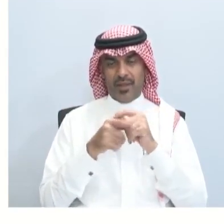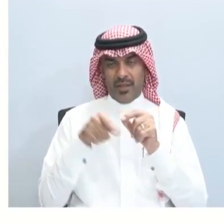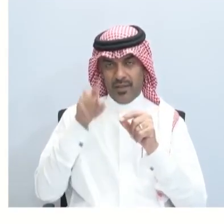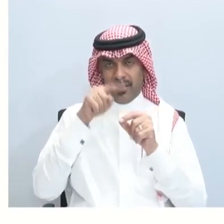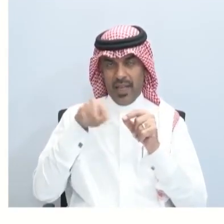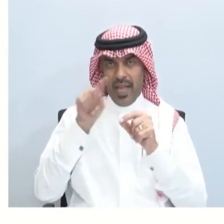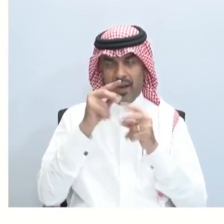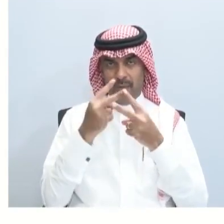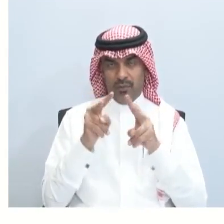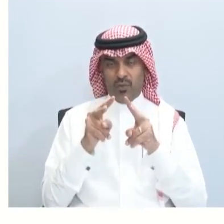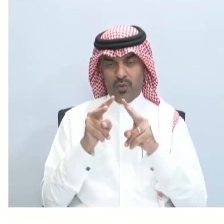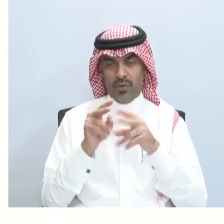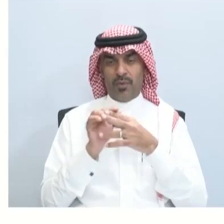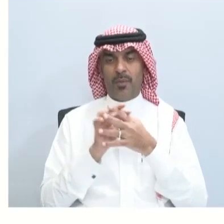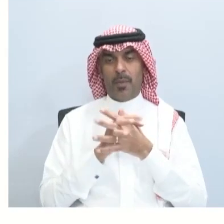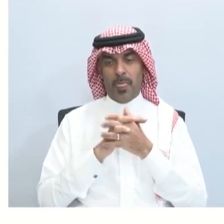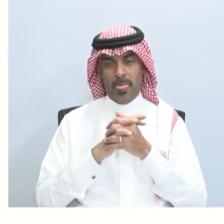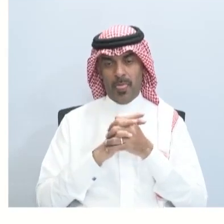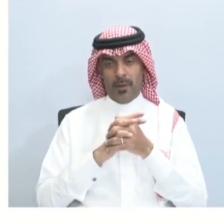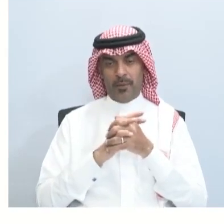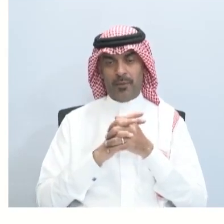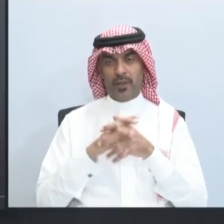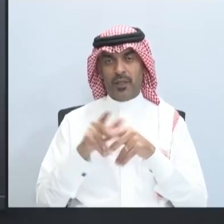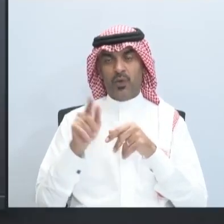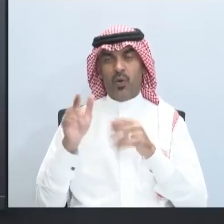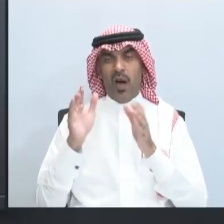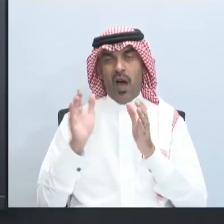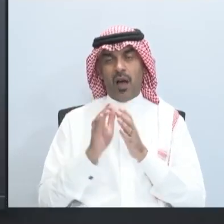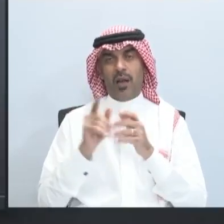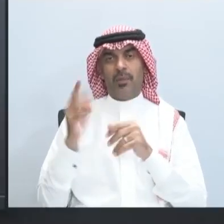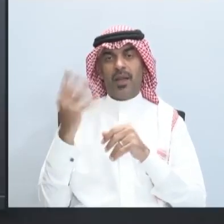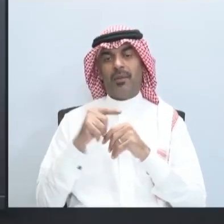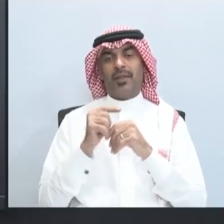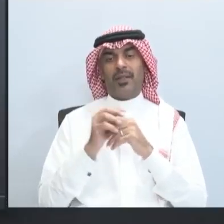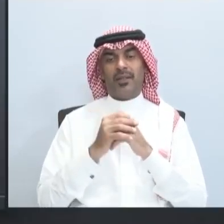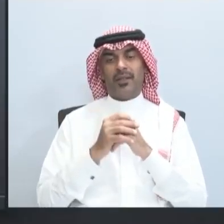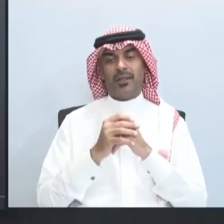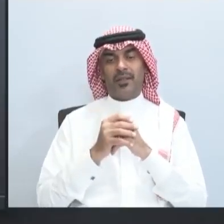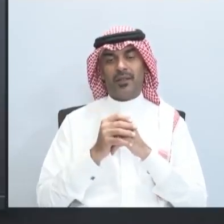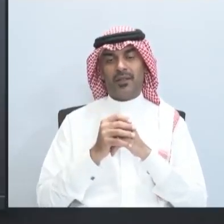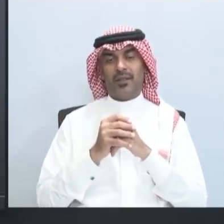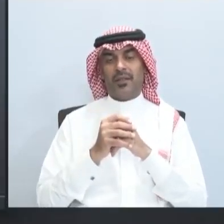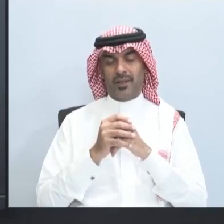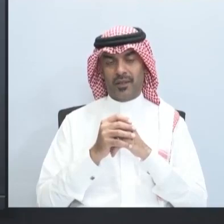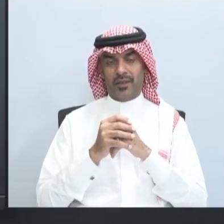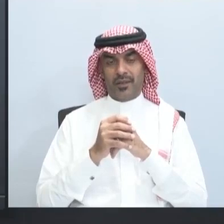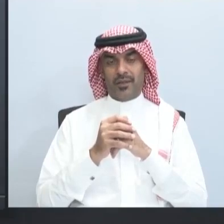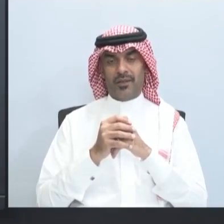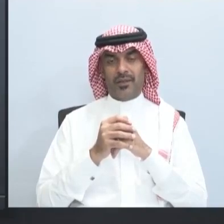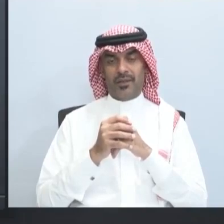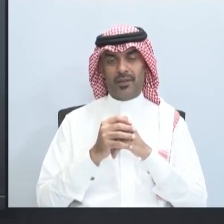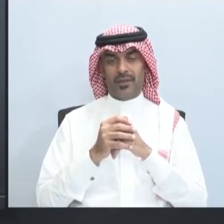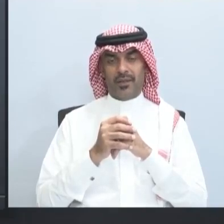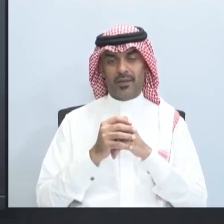دائره مفتوحه لان الحل هو اقل من اربعه عشر اذا 14 ليس من ضمن الحلول